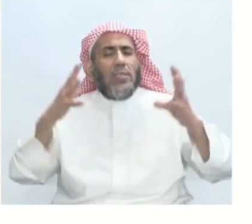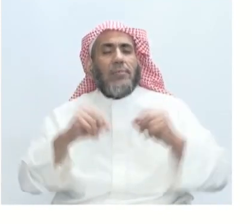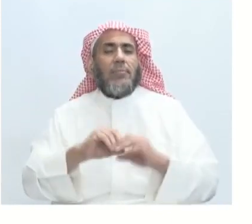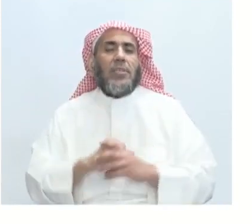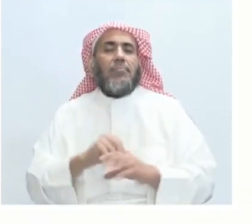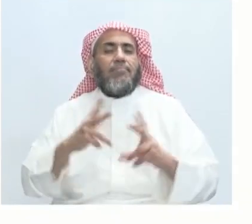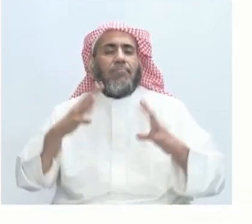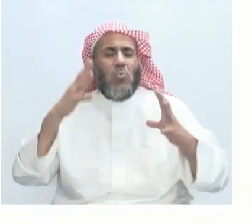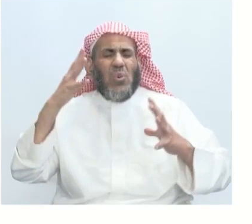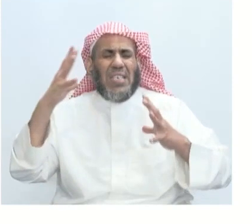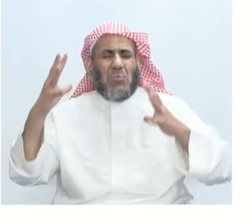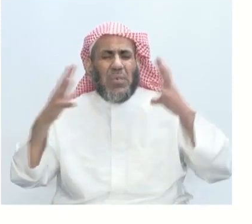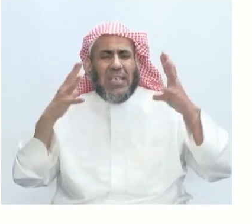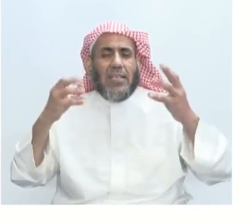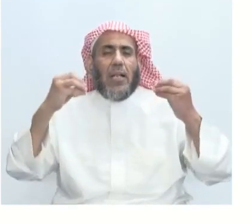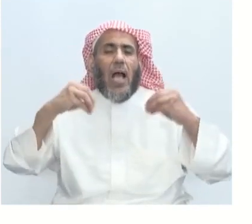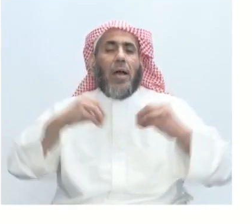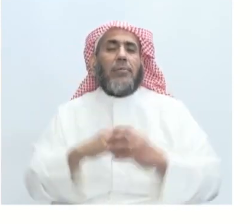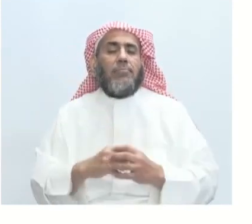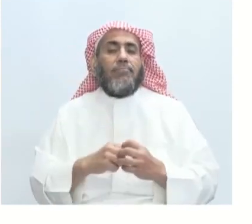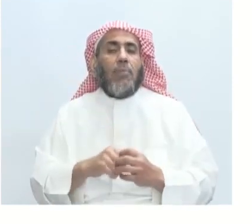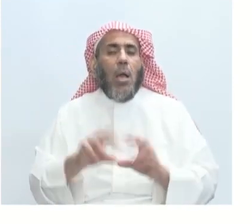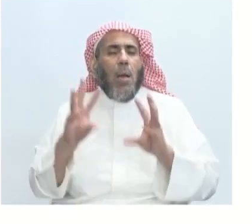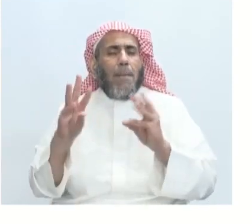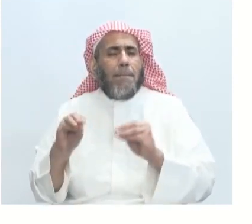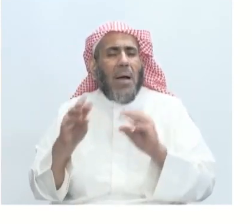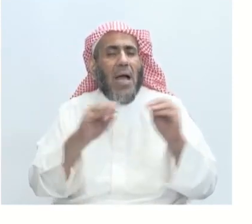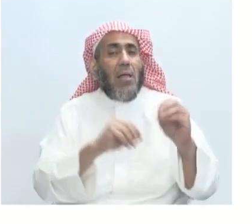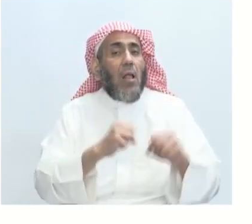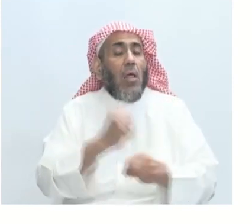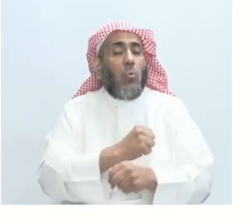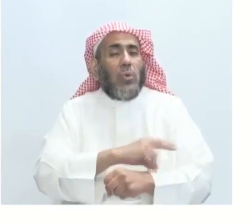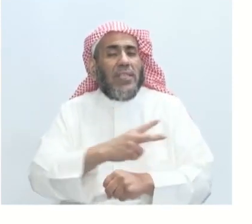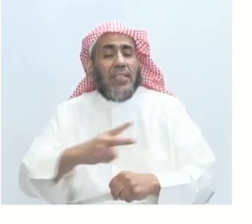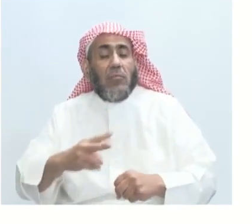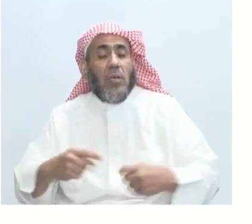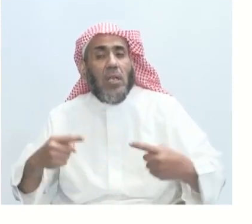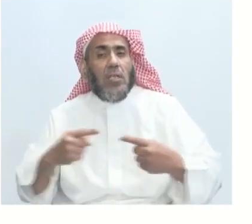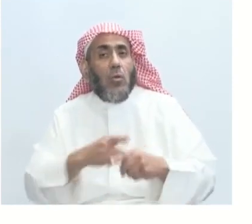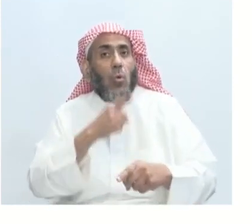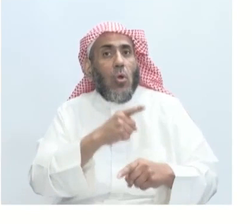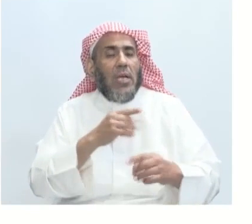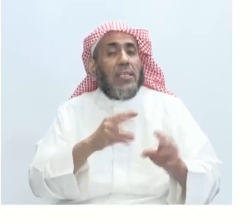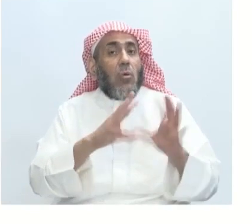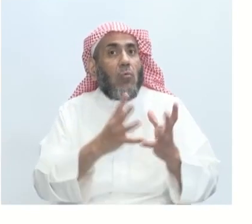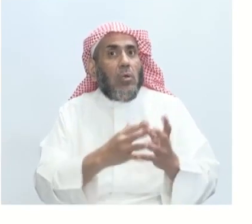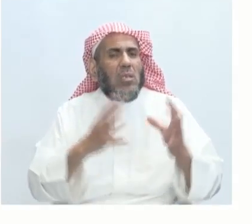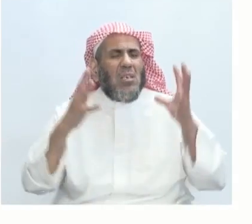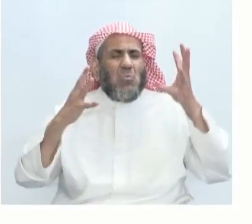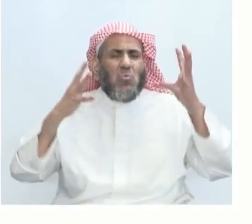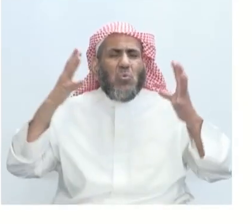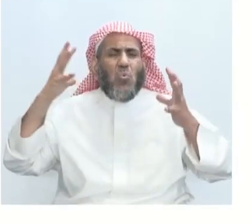اشكال الوسواس القهري بعض الاعراض والتصرفات التي نطلق عليها تصرفات